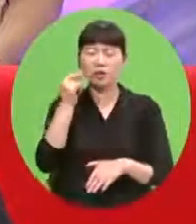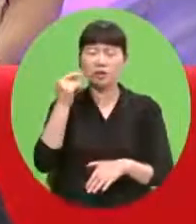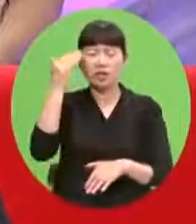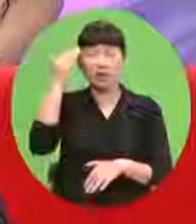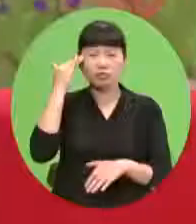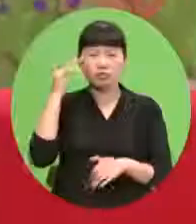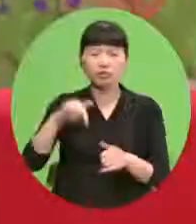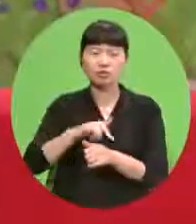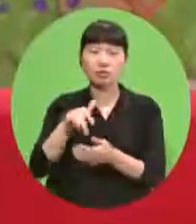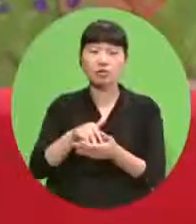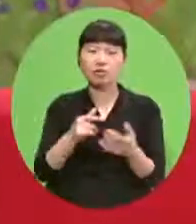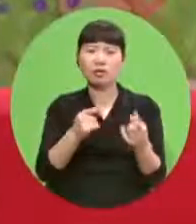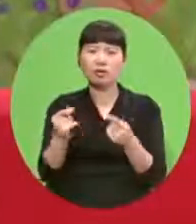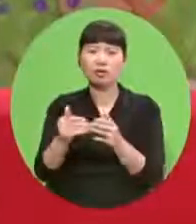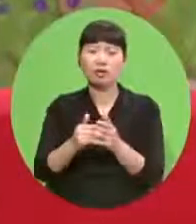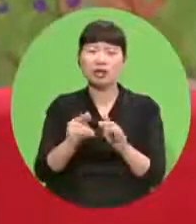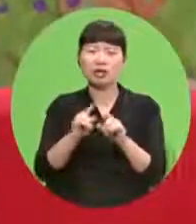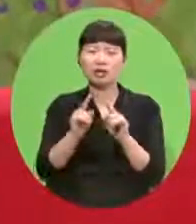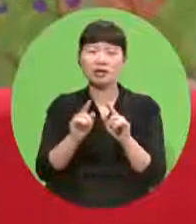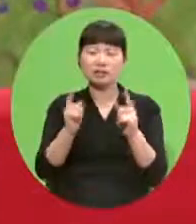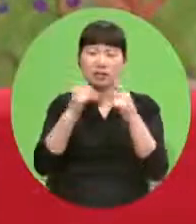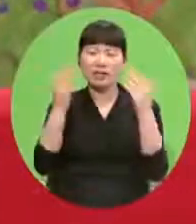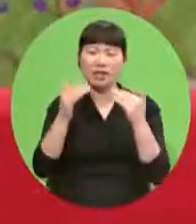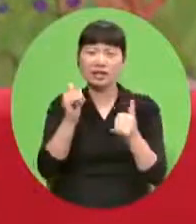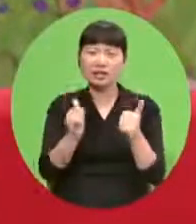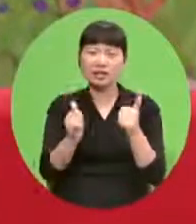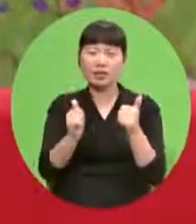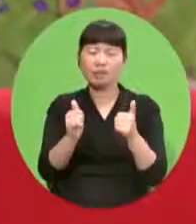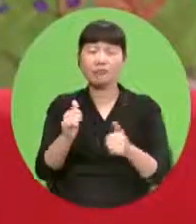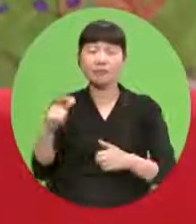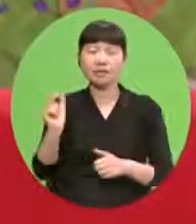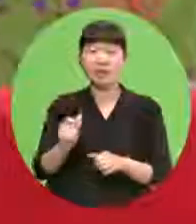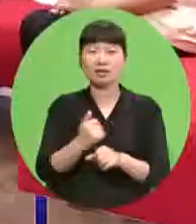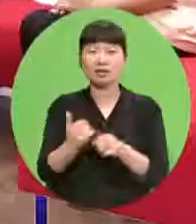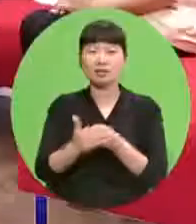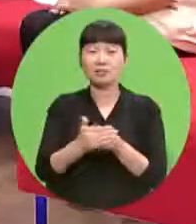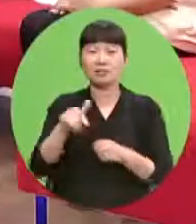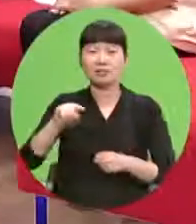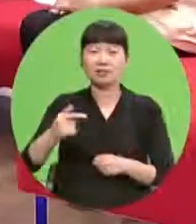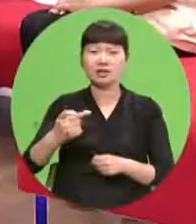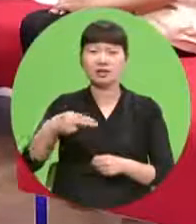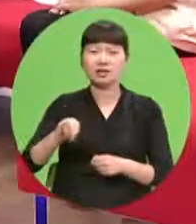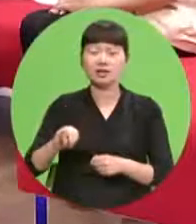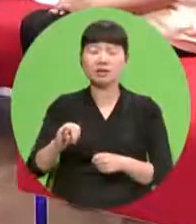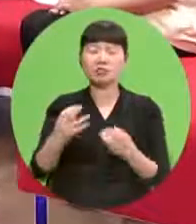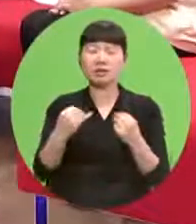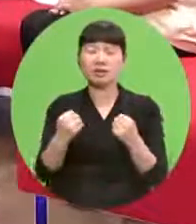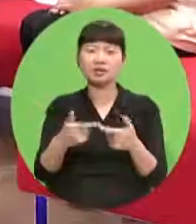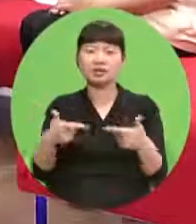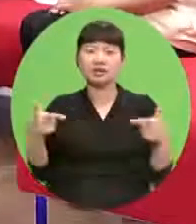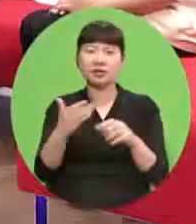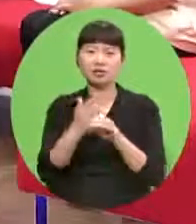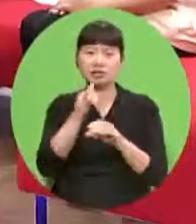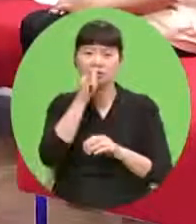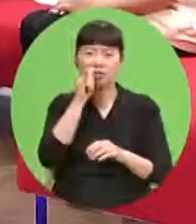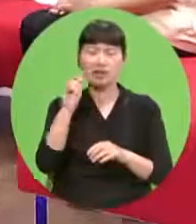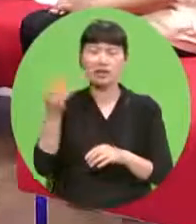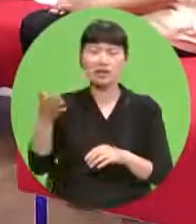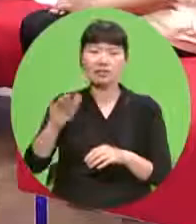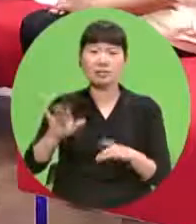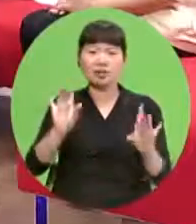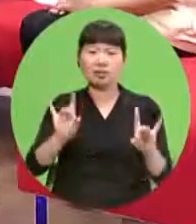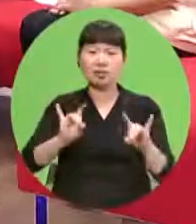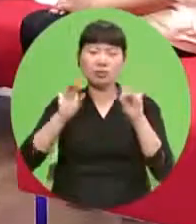여건이 비슷하죠. 네. 입시도 있고 뭐 그렇기 때문에 근시가 굉장히 유병률이 높은데 호주로 이민